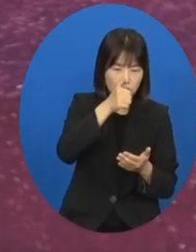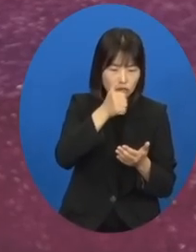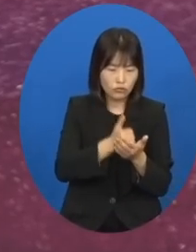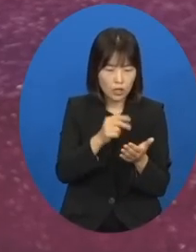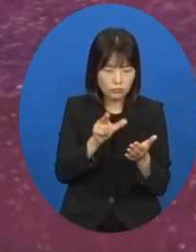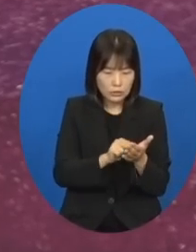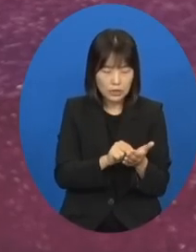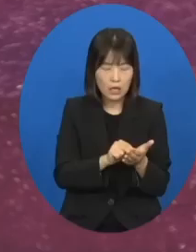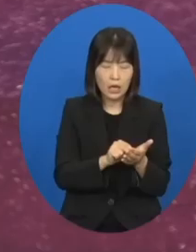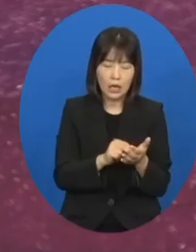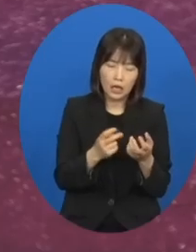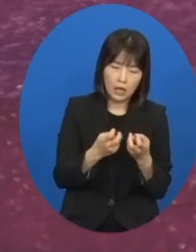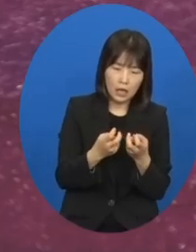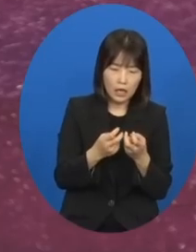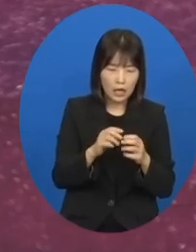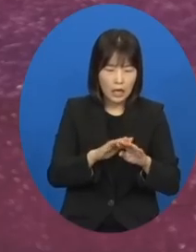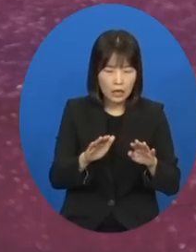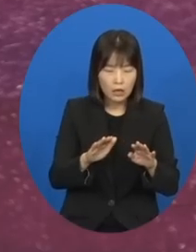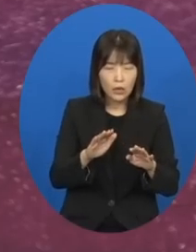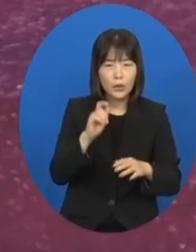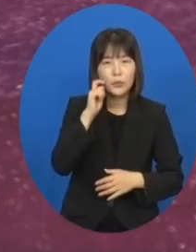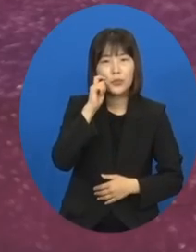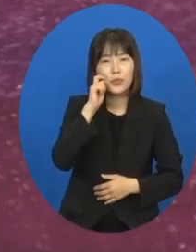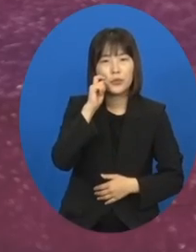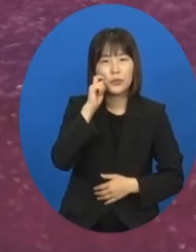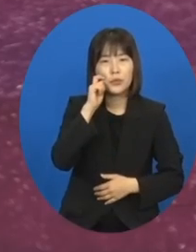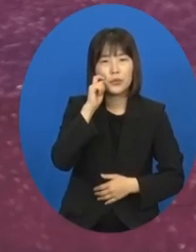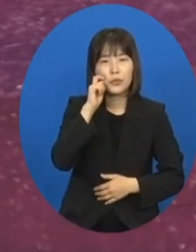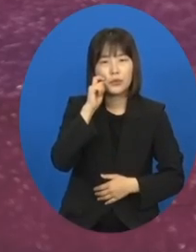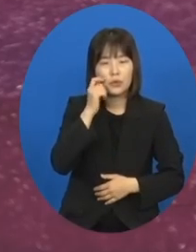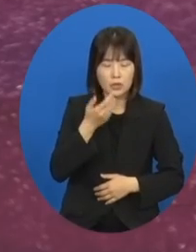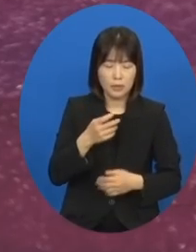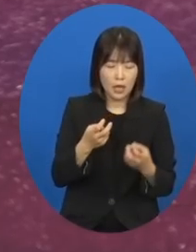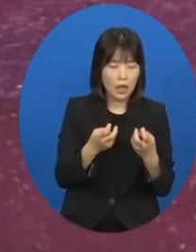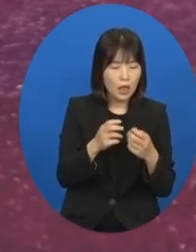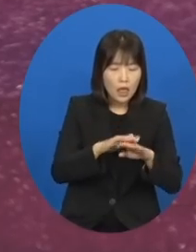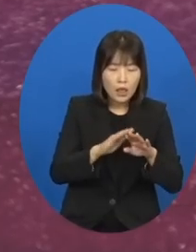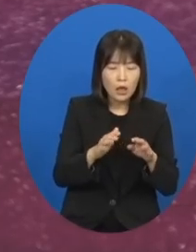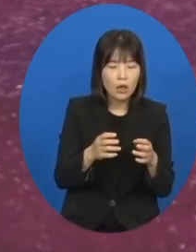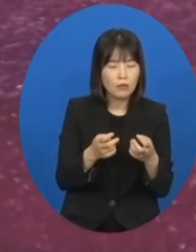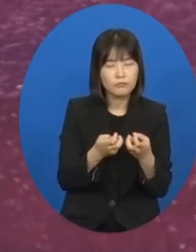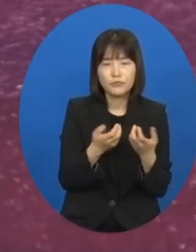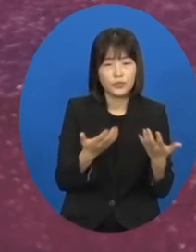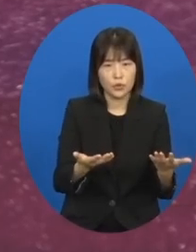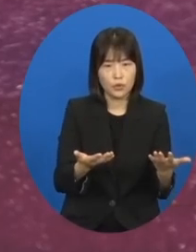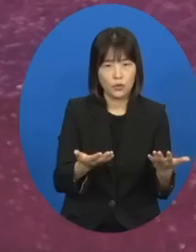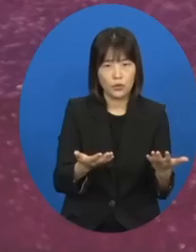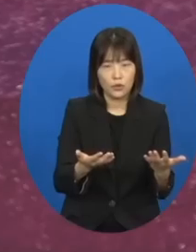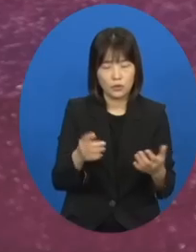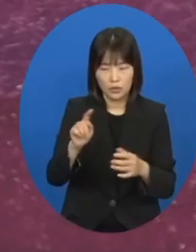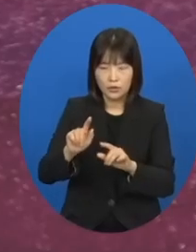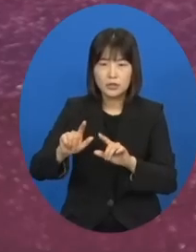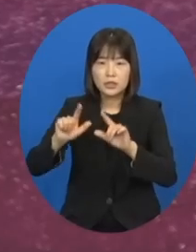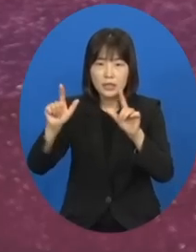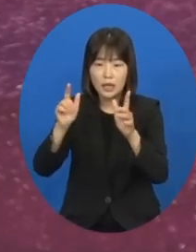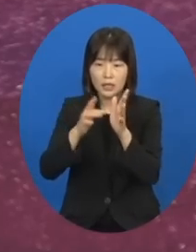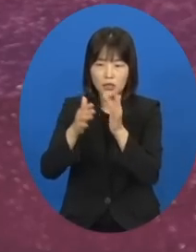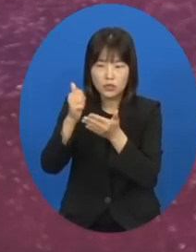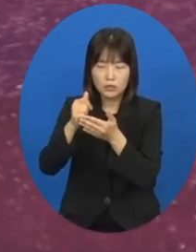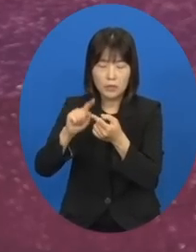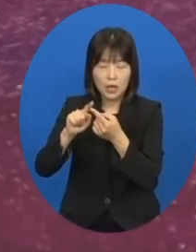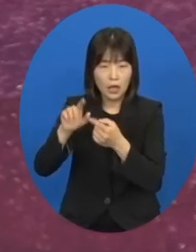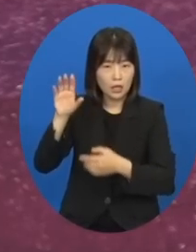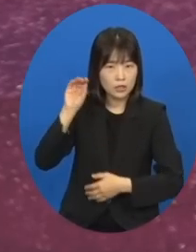해결해야 너무나 괴롭고 자기가 분명 죄를 지은게 맞아요 근데 해결할 방법이 없는 거예요 그런데 어느 날 예수님에 대한 이야기를 듣고